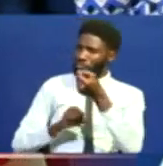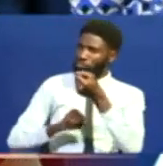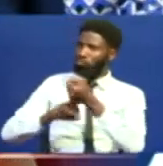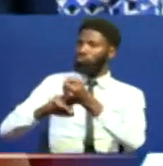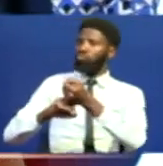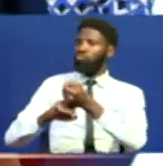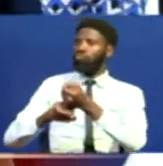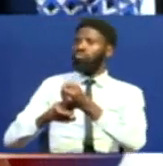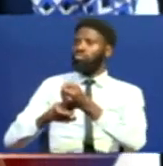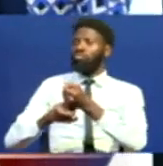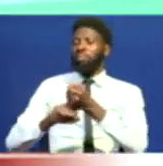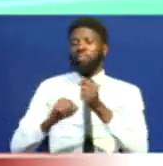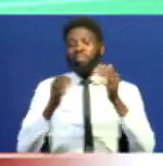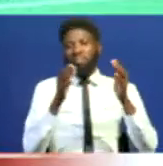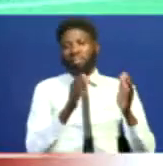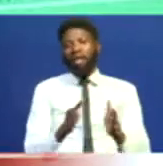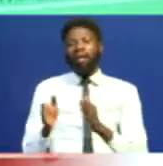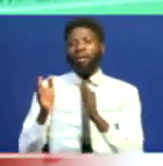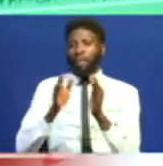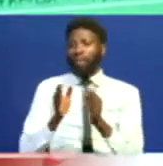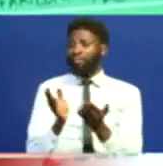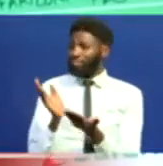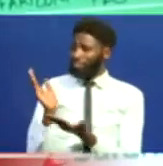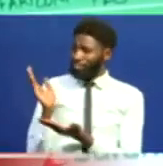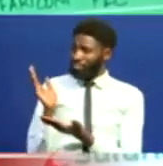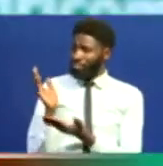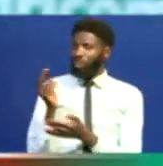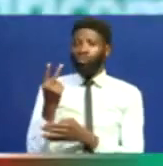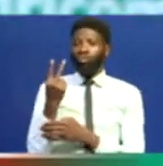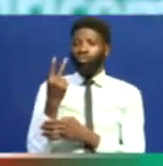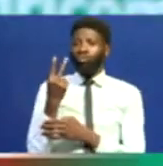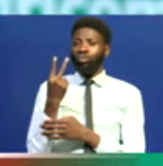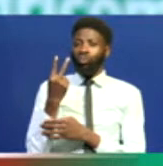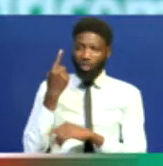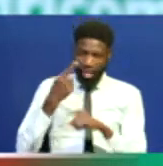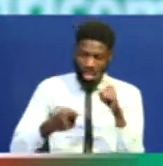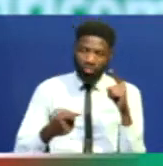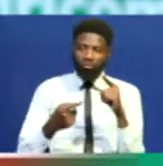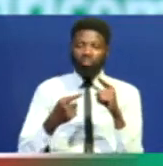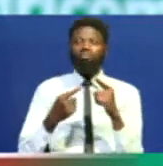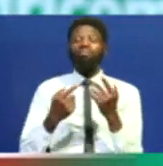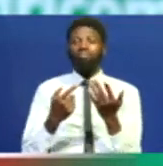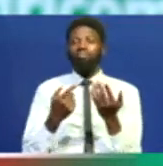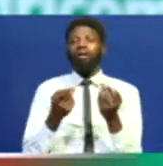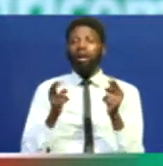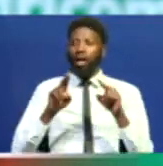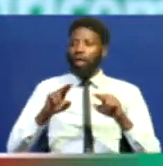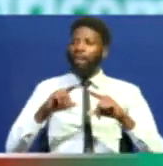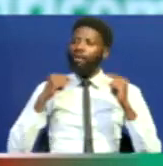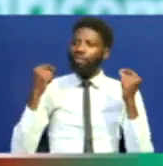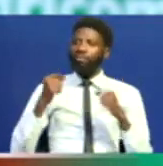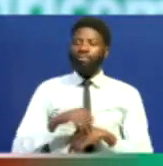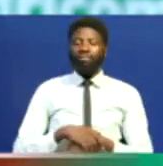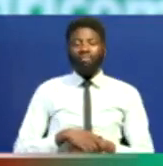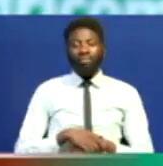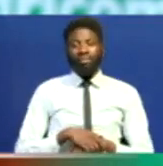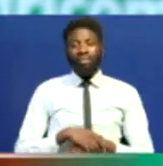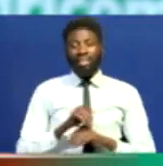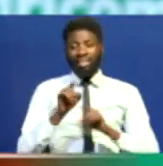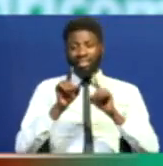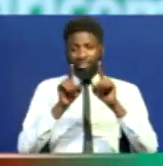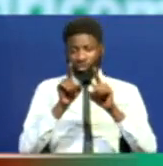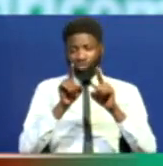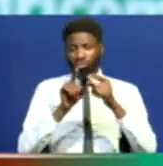hizo zinazoandaliwa kila baada ya miaka miwili. Safaricom is sponsoring to the tune of 6